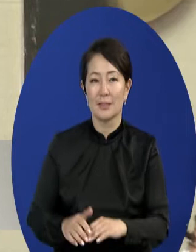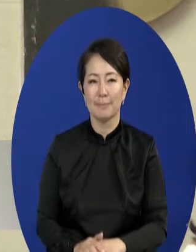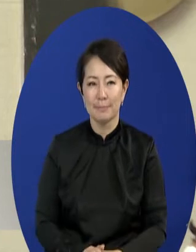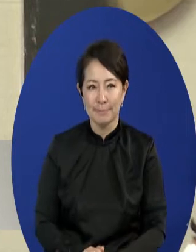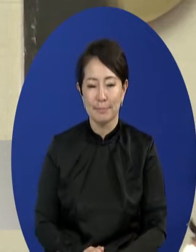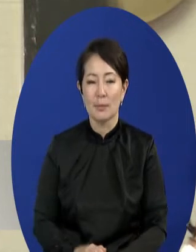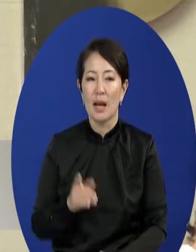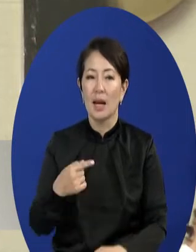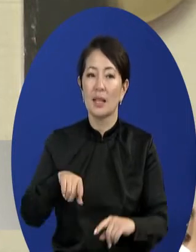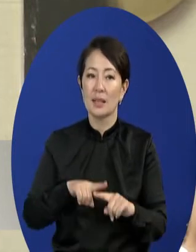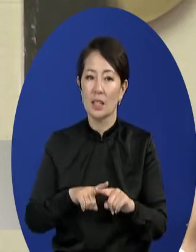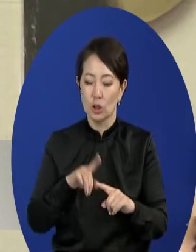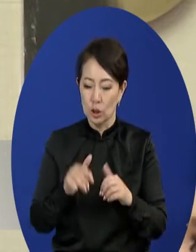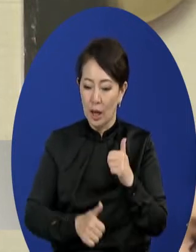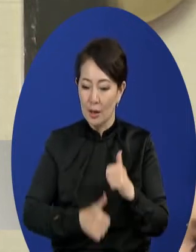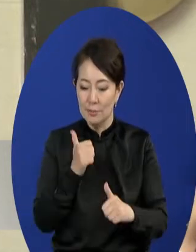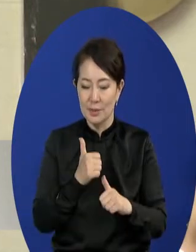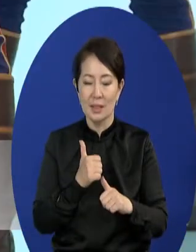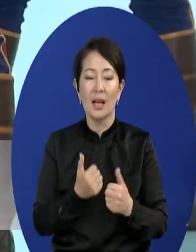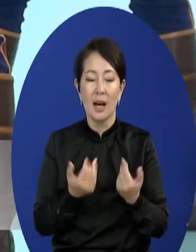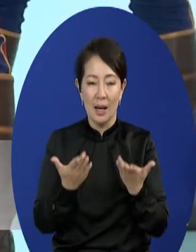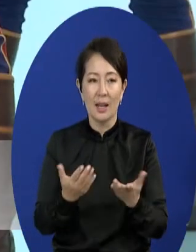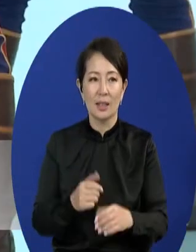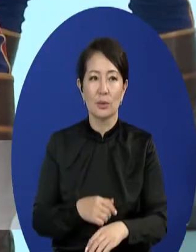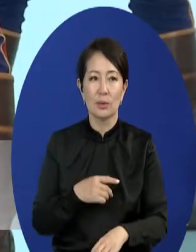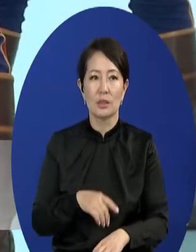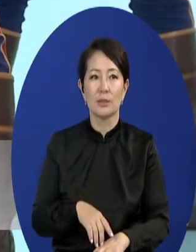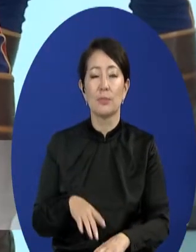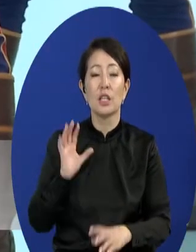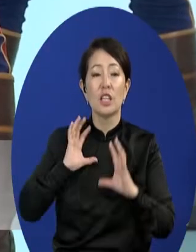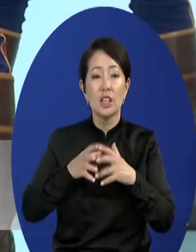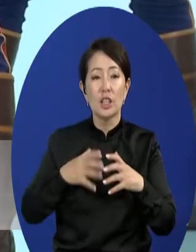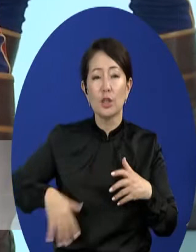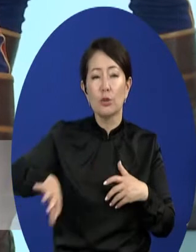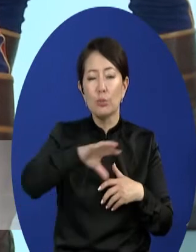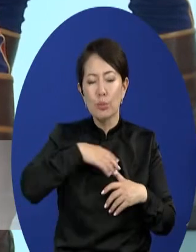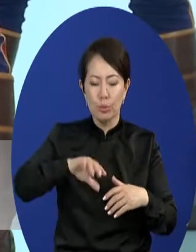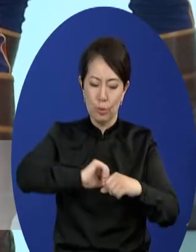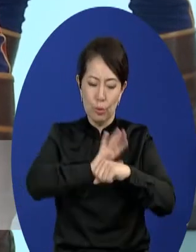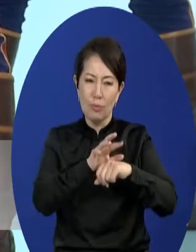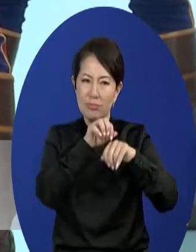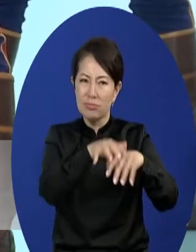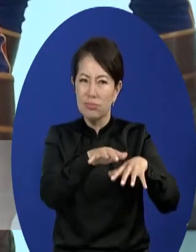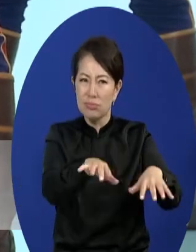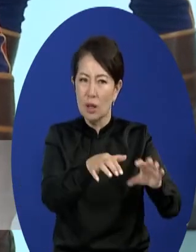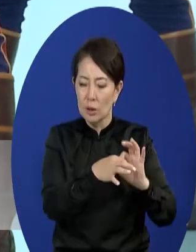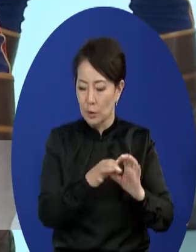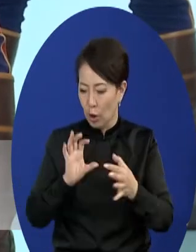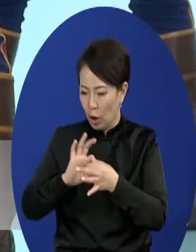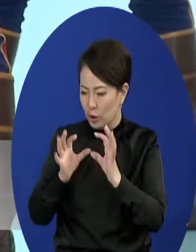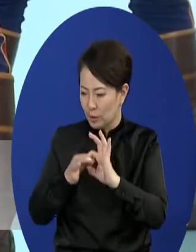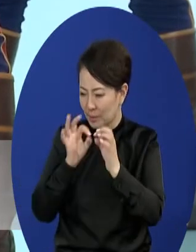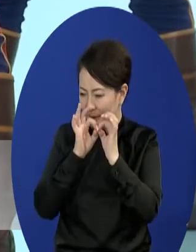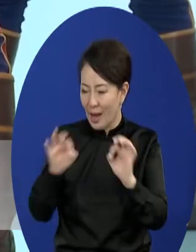Тэгээд одоо амжилт гаргахад үзлээ. Дэлхийн нийтийг хамарсан цар тахлын улмаас энэ удаагийн олимп маш өндөр хяналт